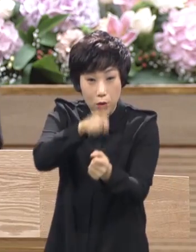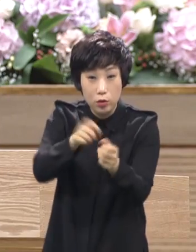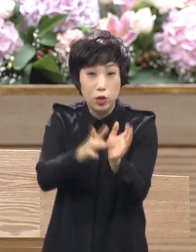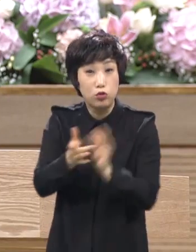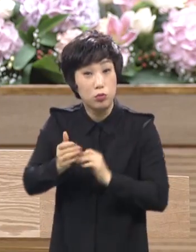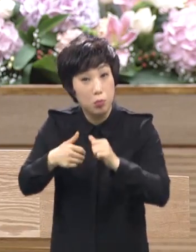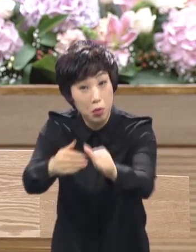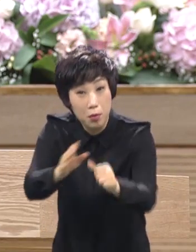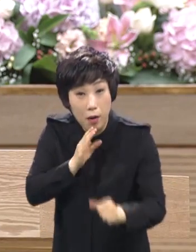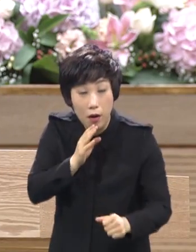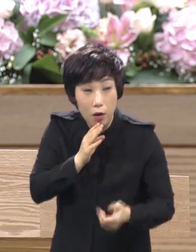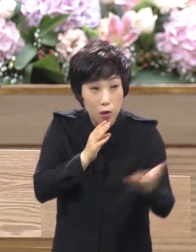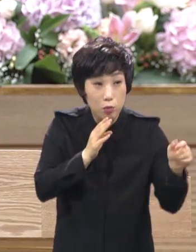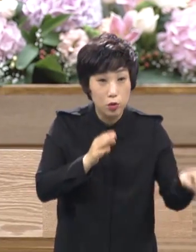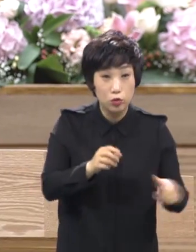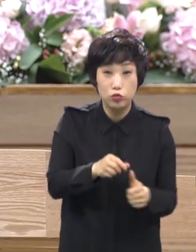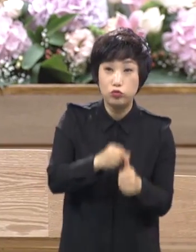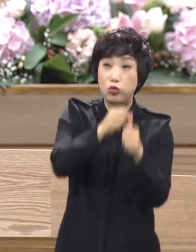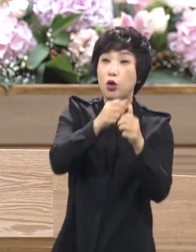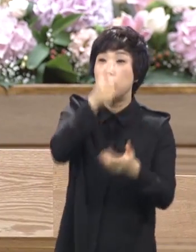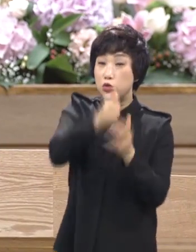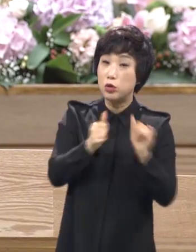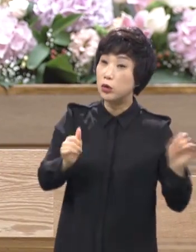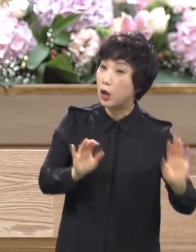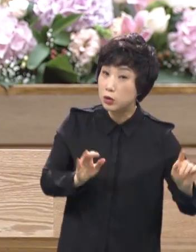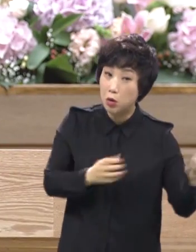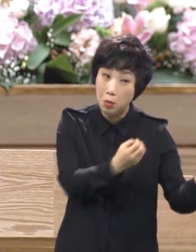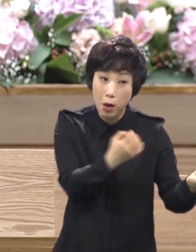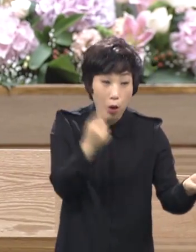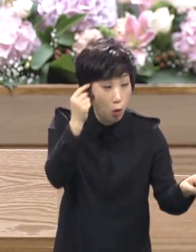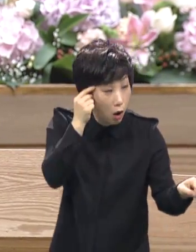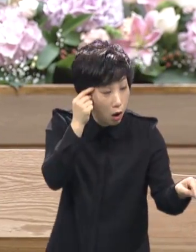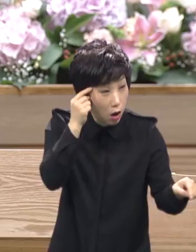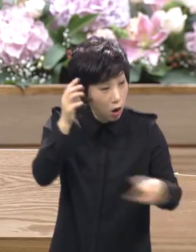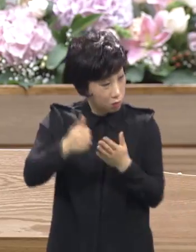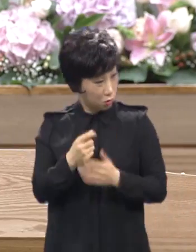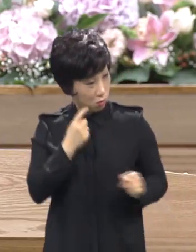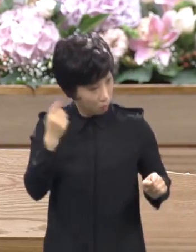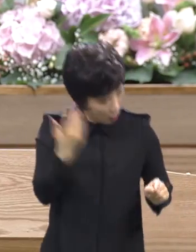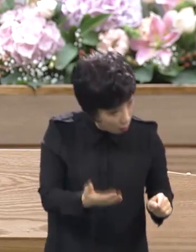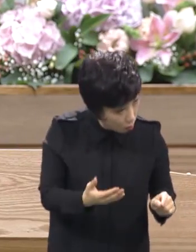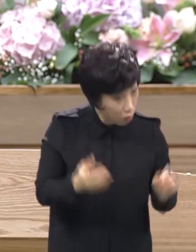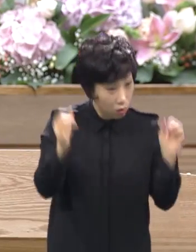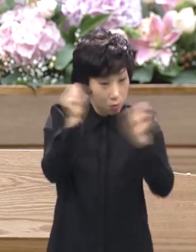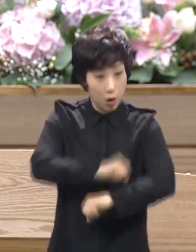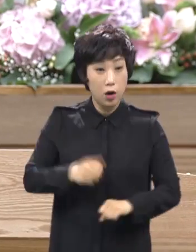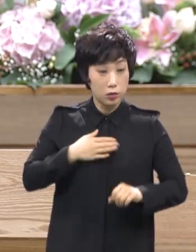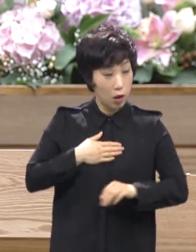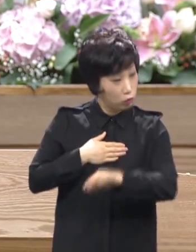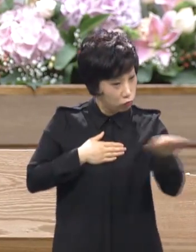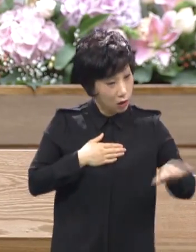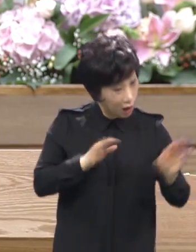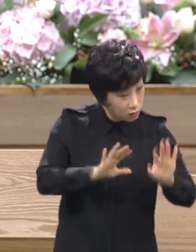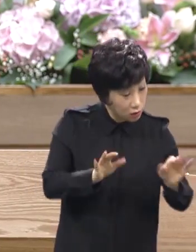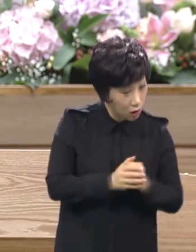보냈는데 그러면 하나님은 거짓말쟁이냐? 응? 멸망할 자가 아닌데